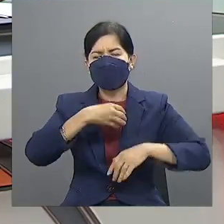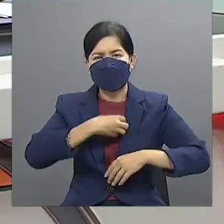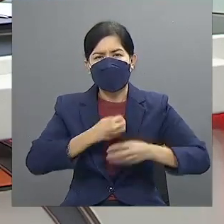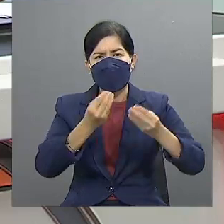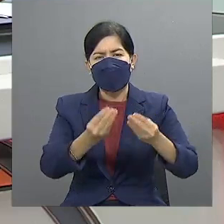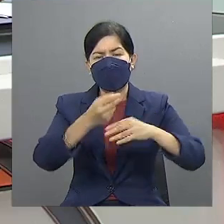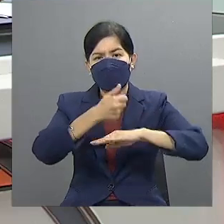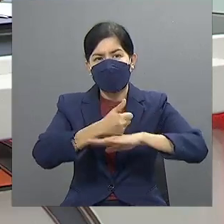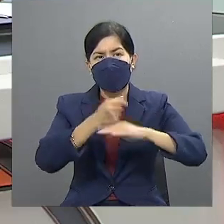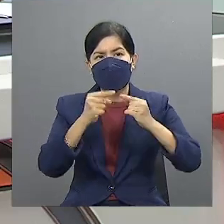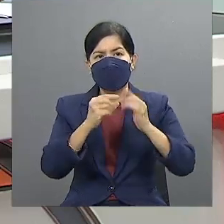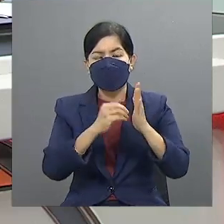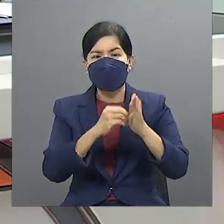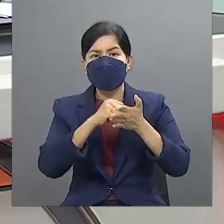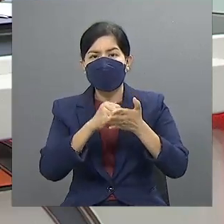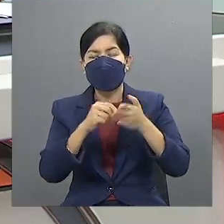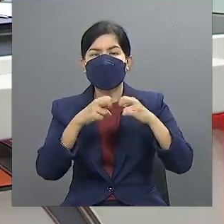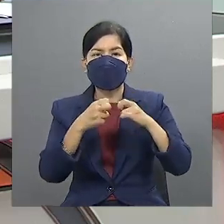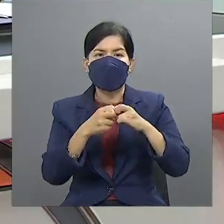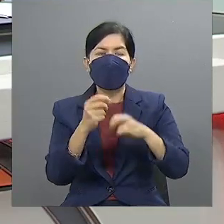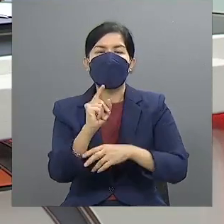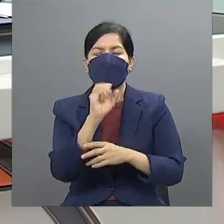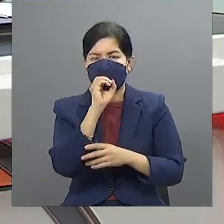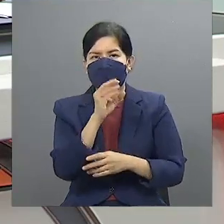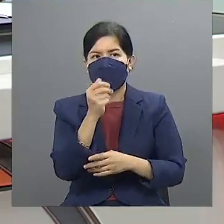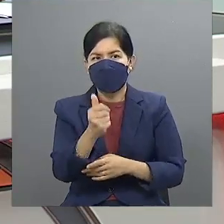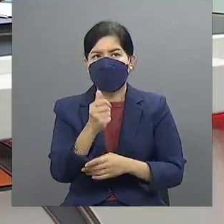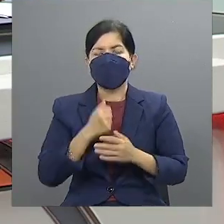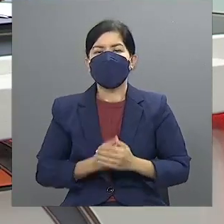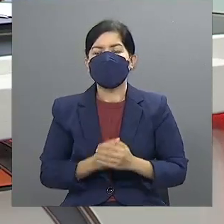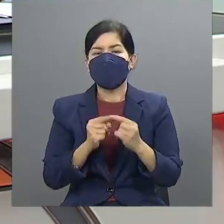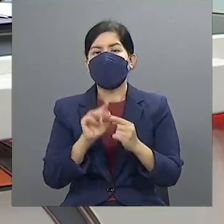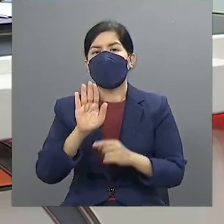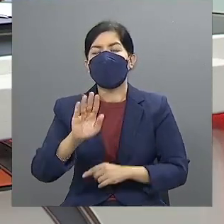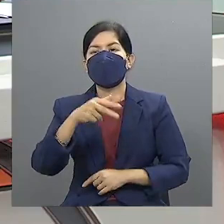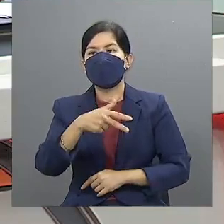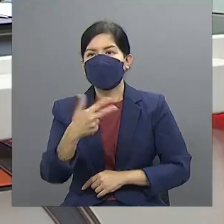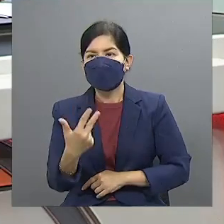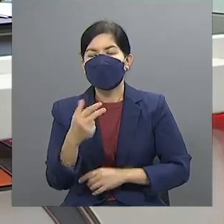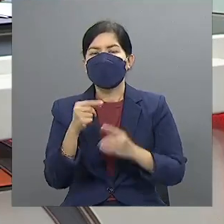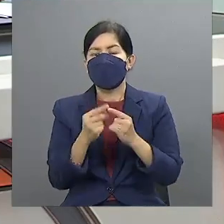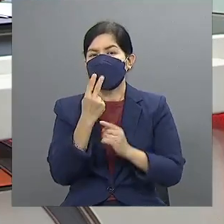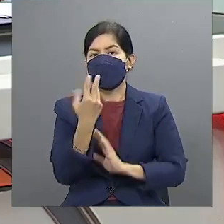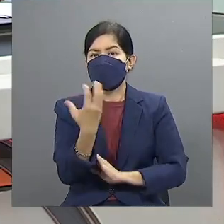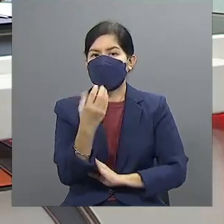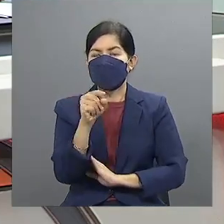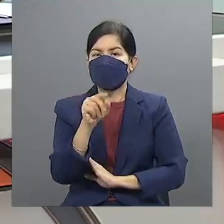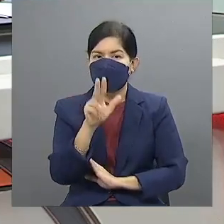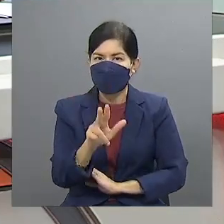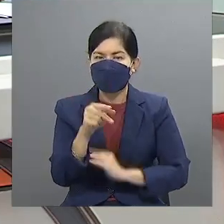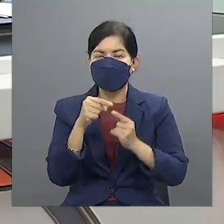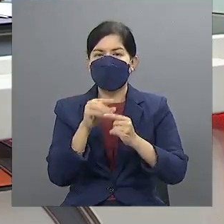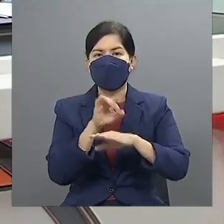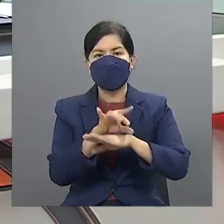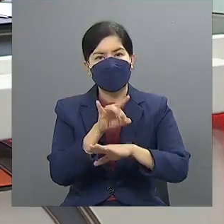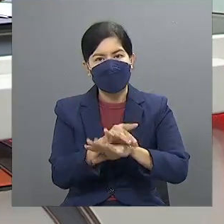ามข่าวคราวความเคลื่อนไหวได้ผ่านทุกช่องทางของไทย PBS ค่ะไม่ว่าจะเป็นดิจิตอลหมายเลข3หรือว่าทางออนไลน์เนี่ยเพจ Facebook เร